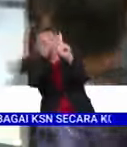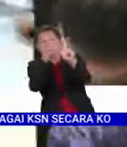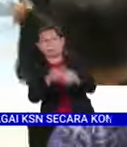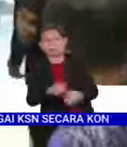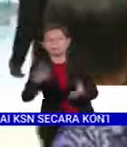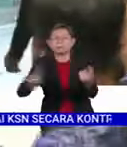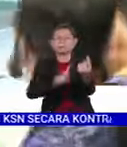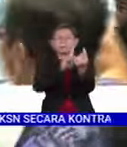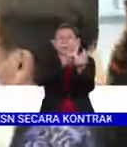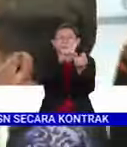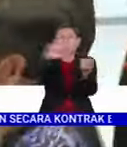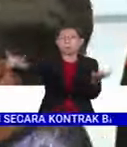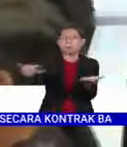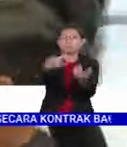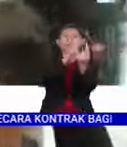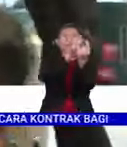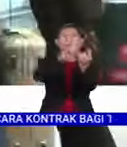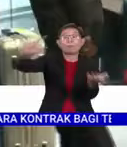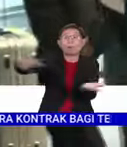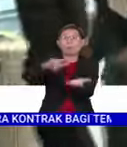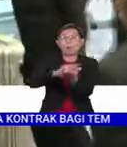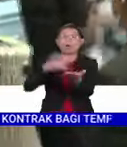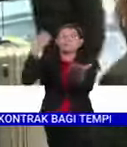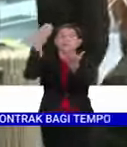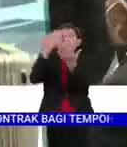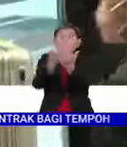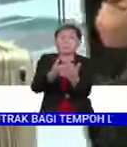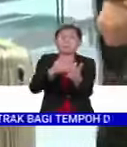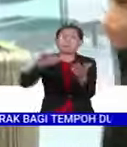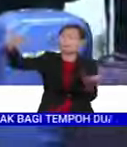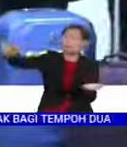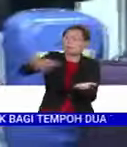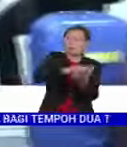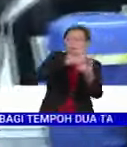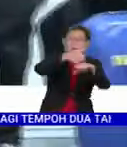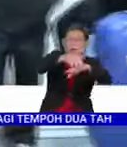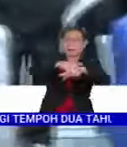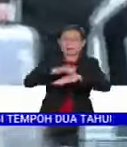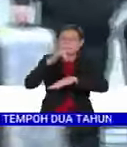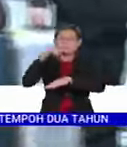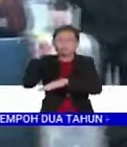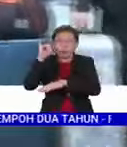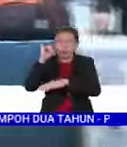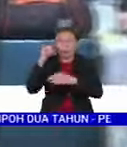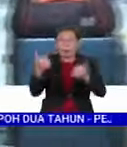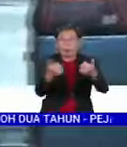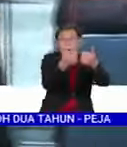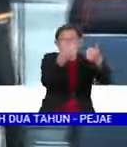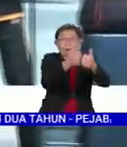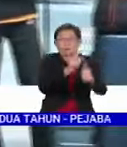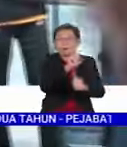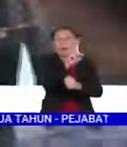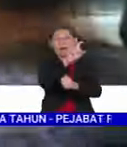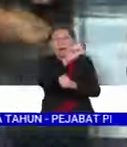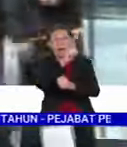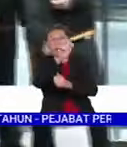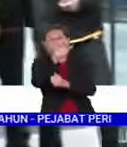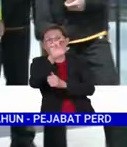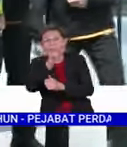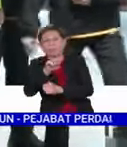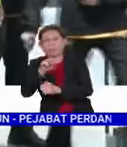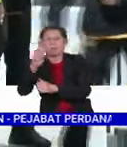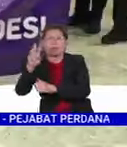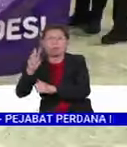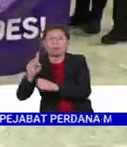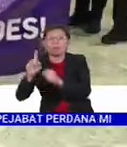lapangan terbang antarabangsa Kuala Lumpur selepas tiba dari Birmingham semalam. Pada pusingan pertama kejuaraan dunia nanti, Aaron dan Wo Yik bakal